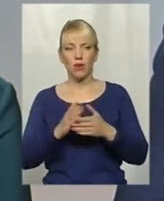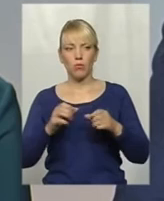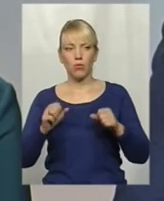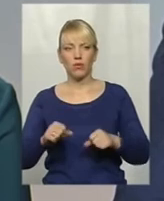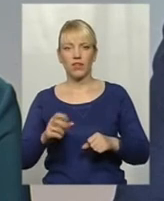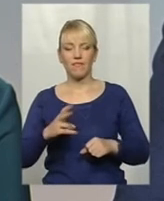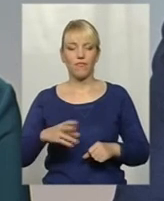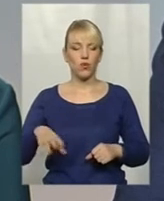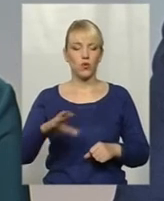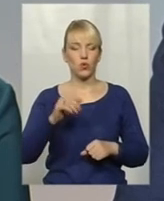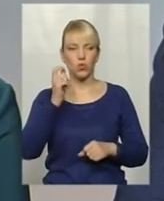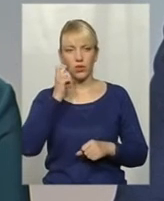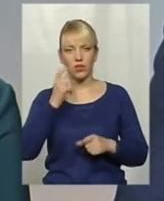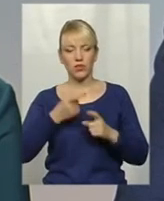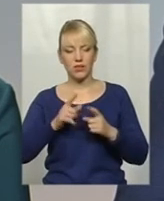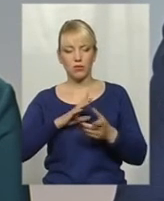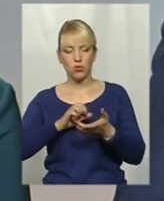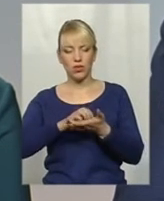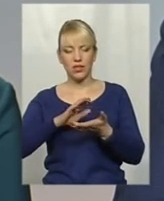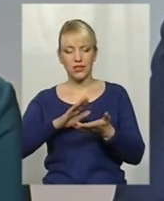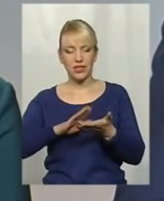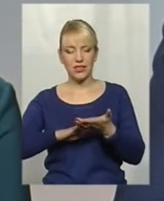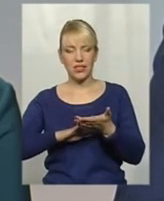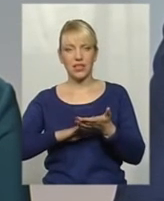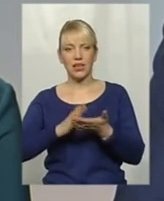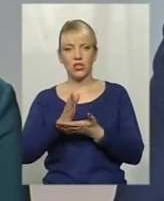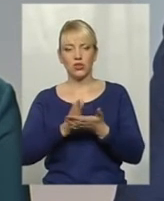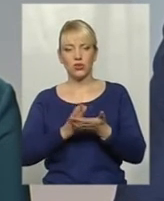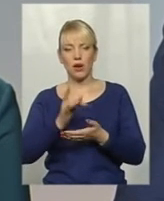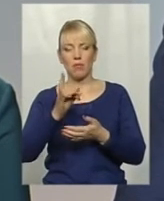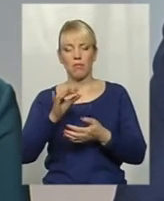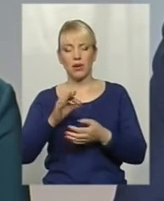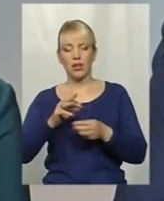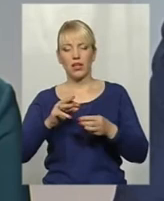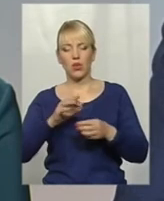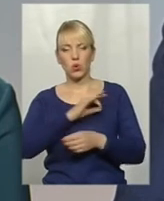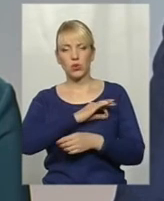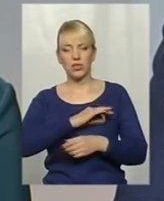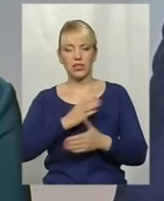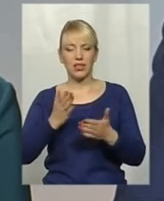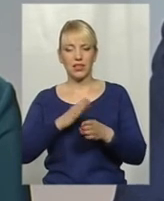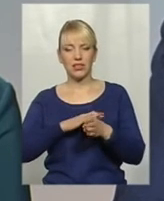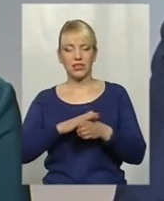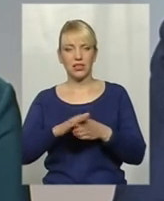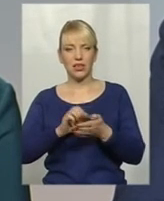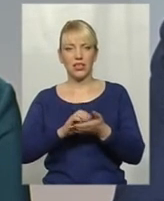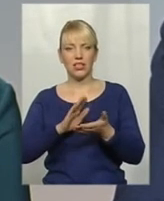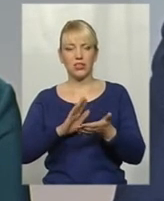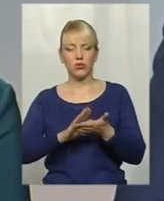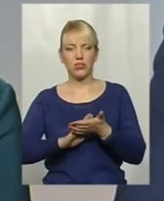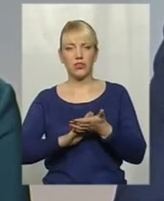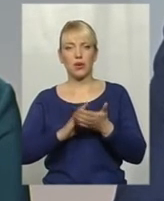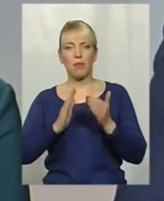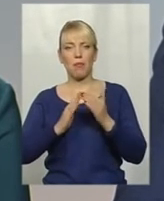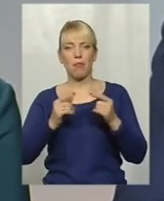країну, а це була реєстраційна служба при Міністерстві юстиції, при управлінні юстиції, яка здійснювала і реєстрацію нерухомого майна,